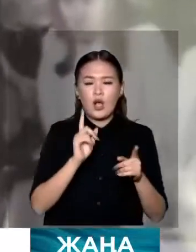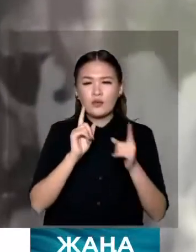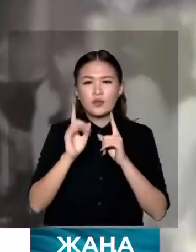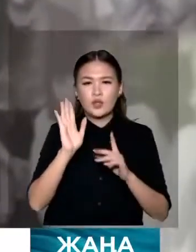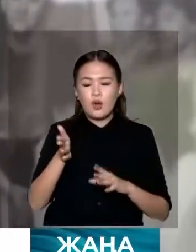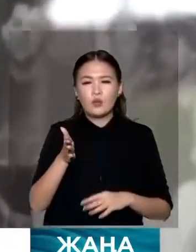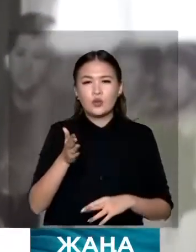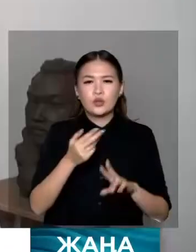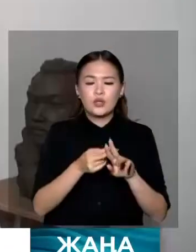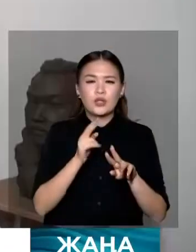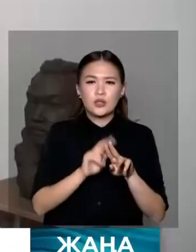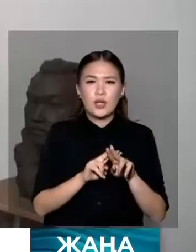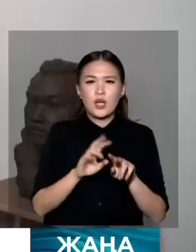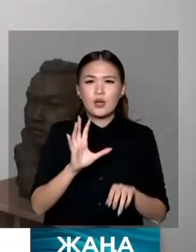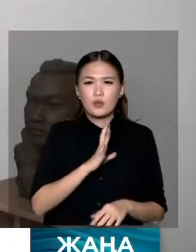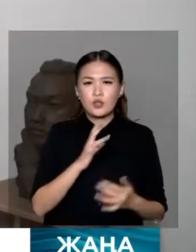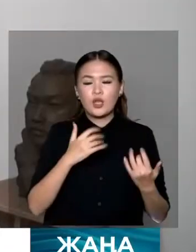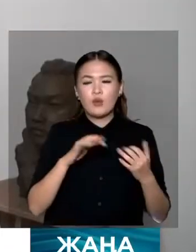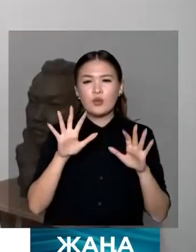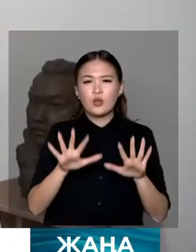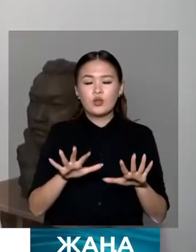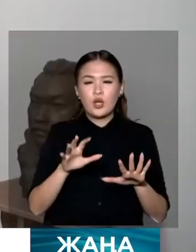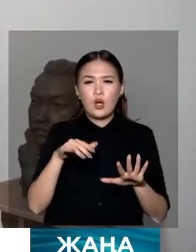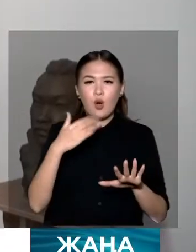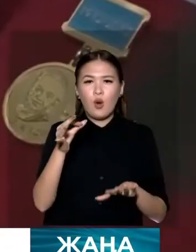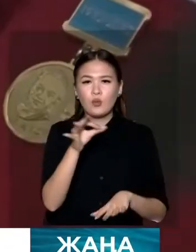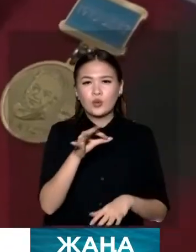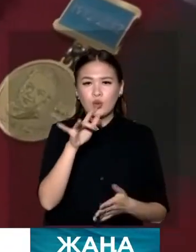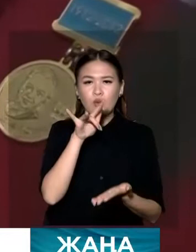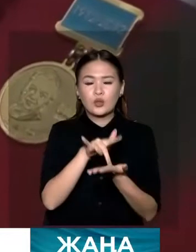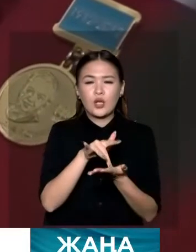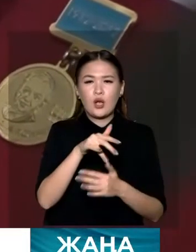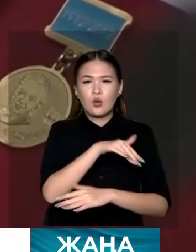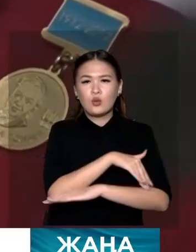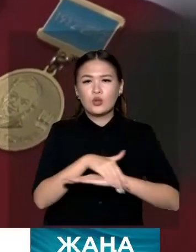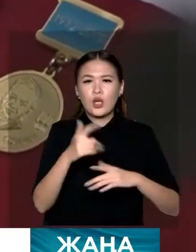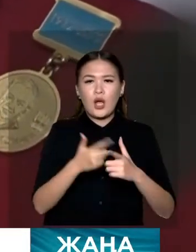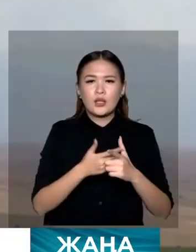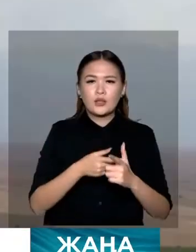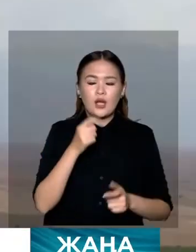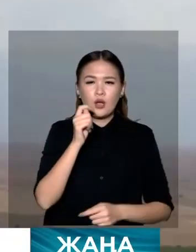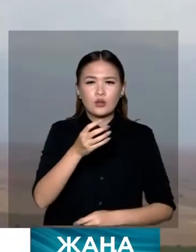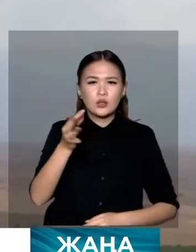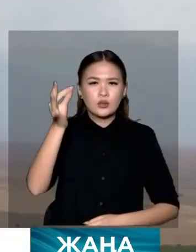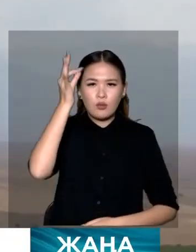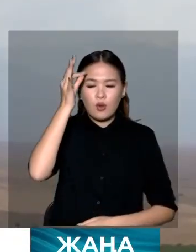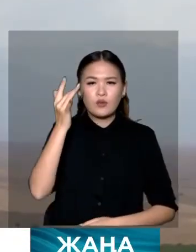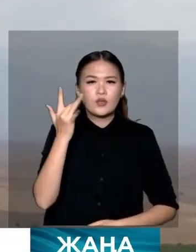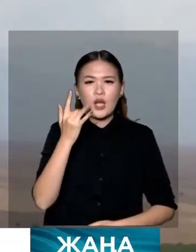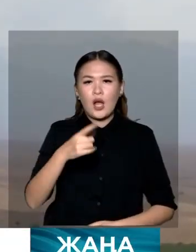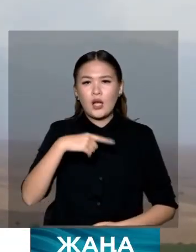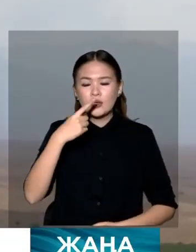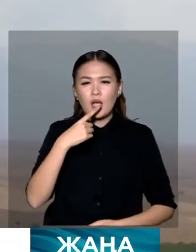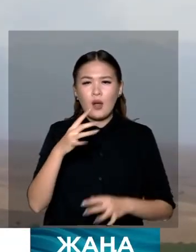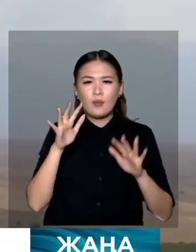өтеді. Ал алдағы уақытта жамбылдықтар Шерхан Мұртазаға облыс орталығынан көше атауын беріп, өзінің естеліктерінде көп айтылатын